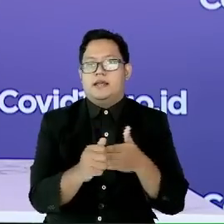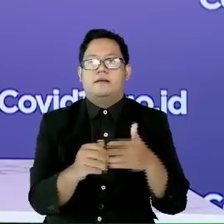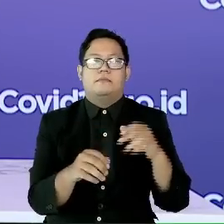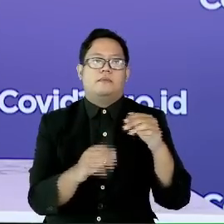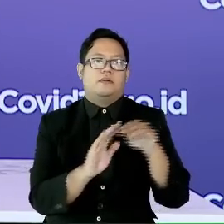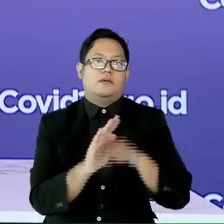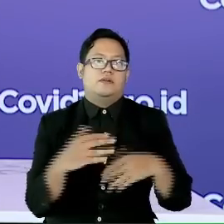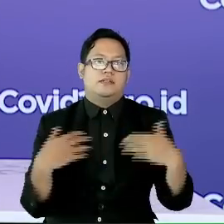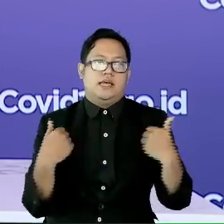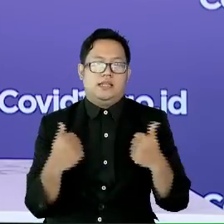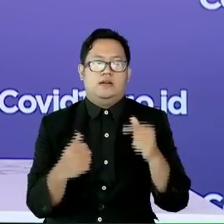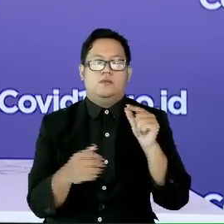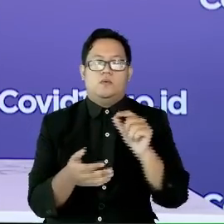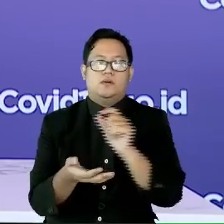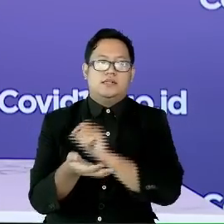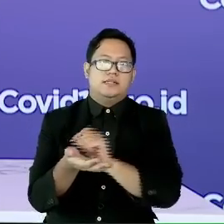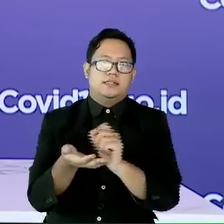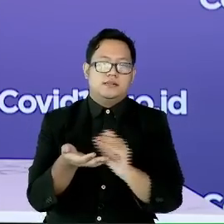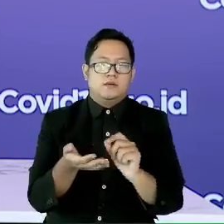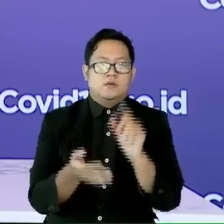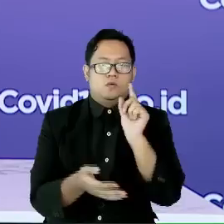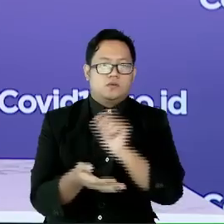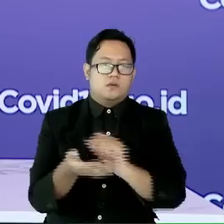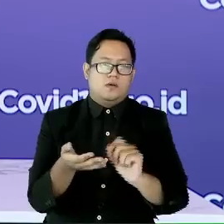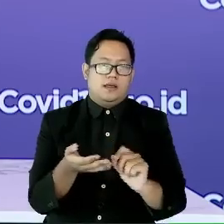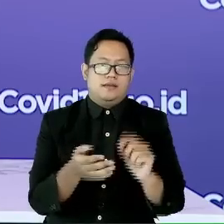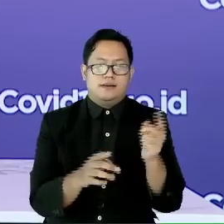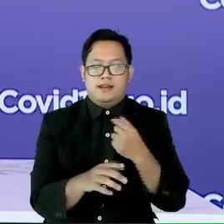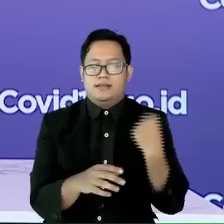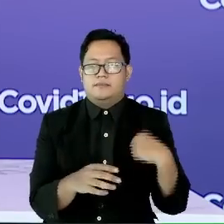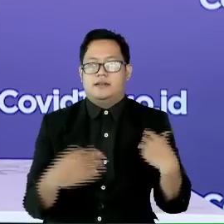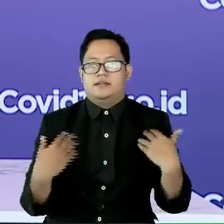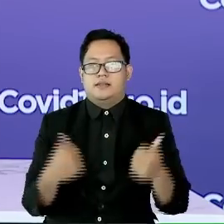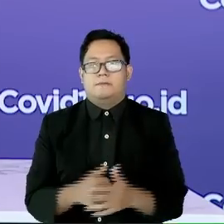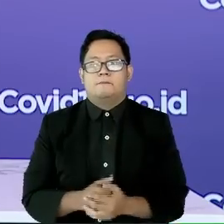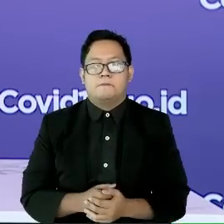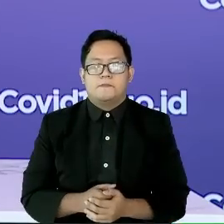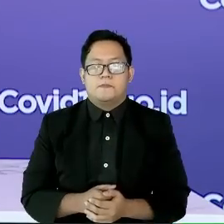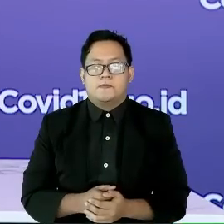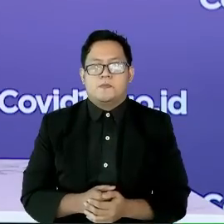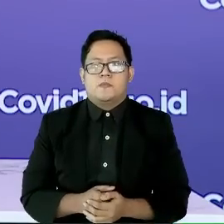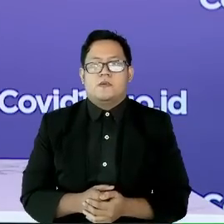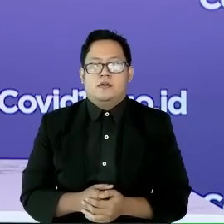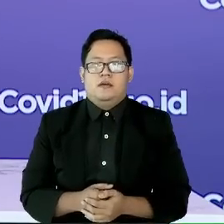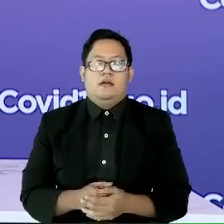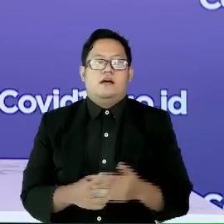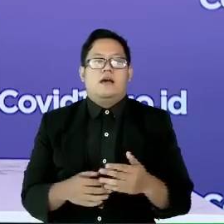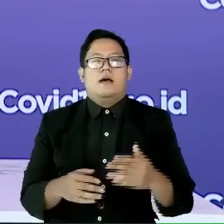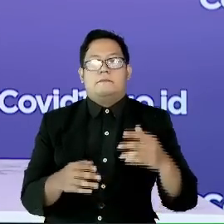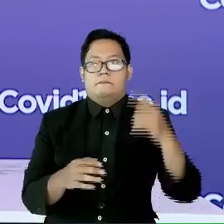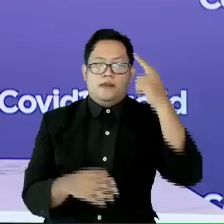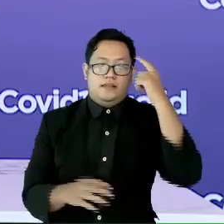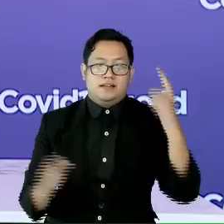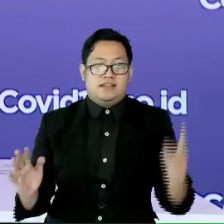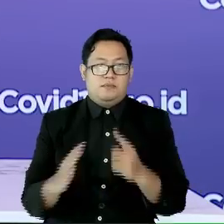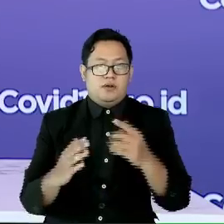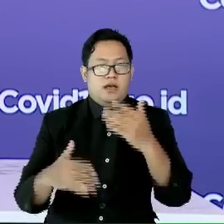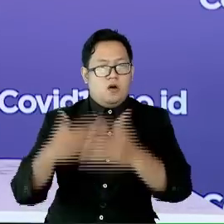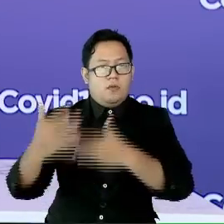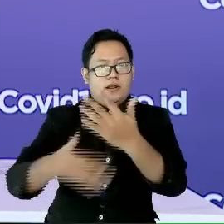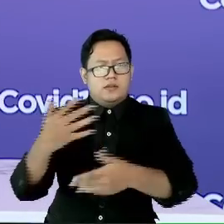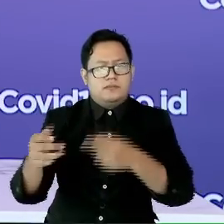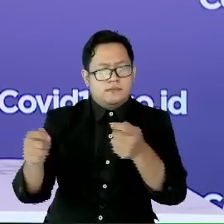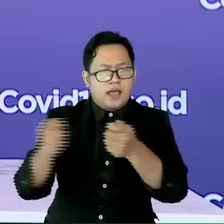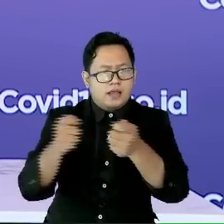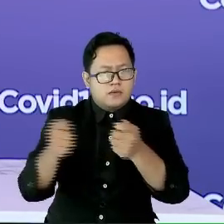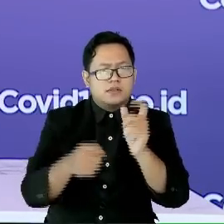satuan pendidikan dari Kementerian Kesehatan. Dalam mengatur operasional pembelajaran tatap muka, beberapa